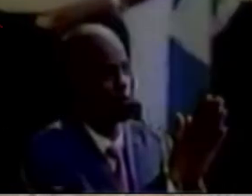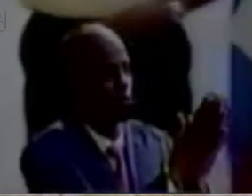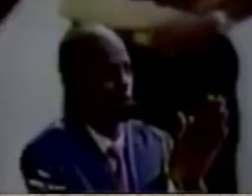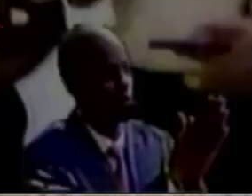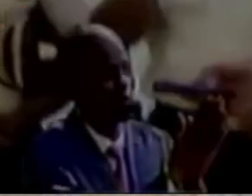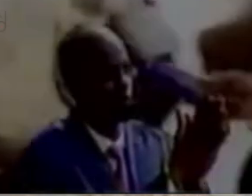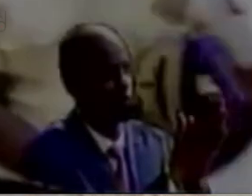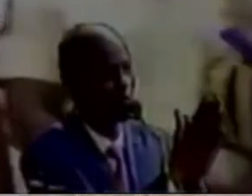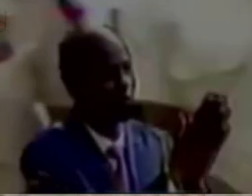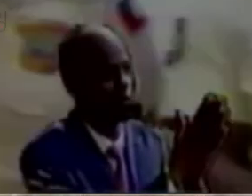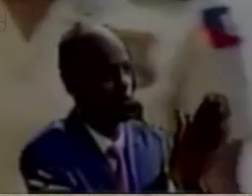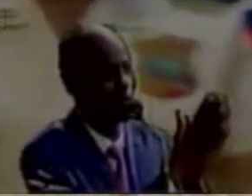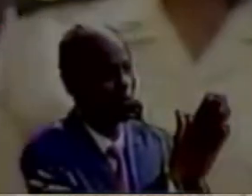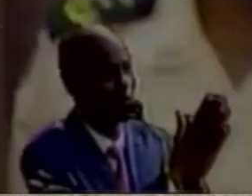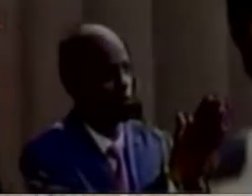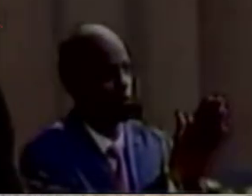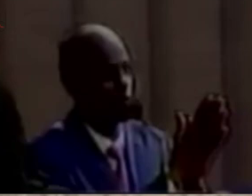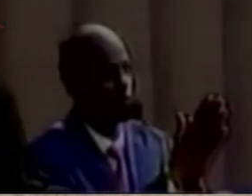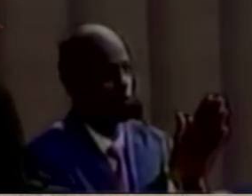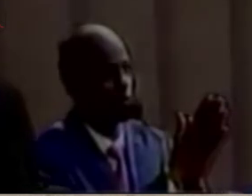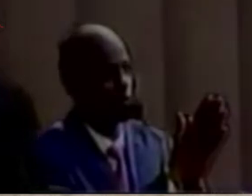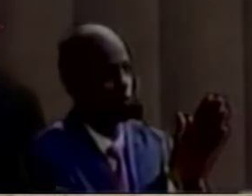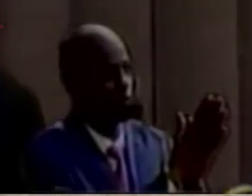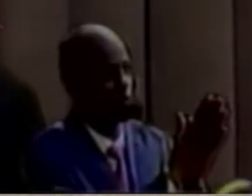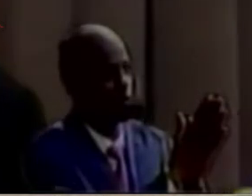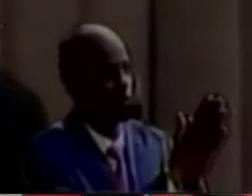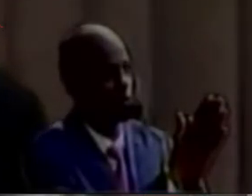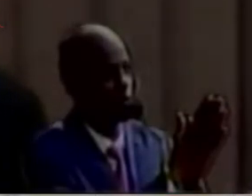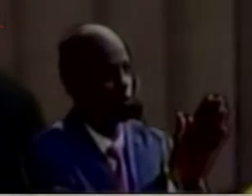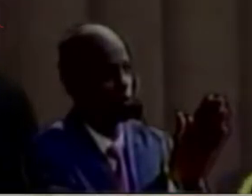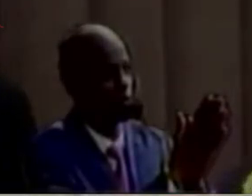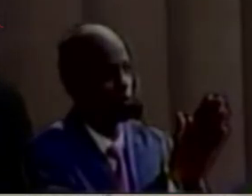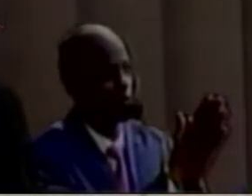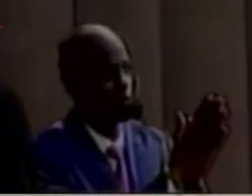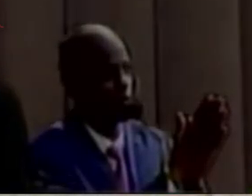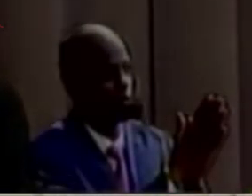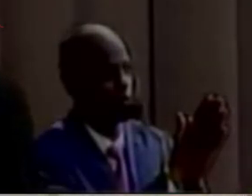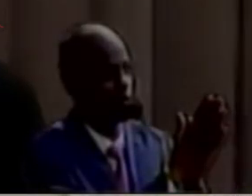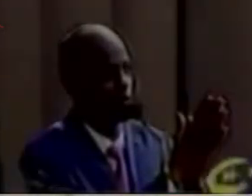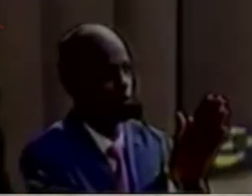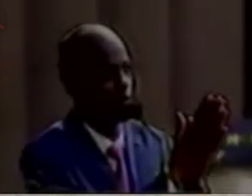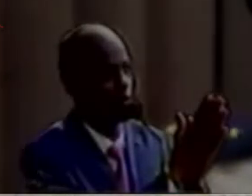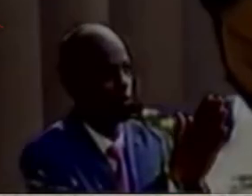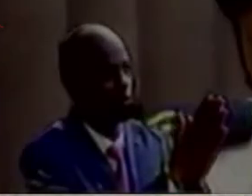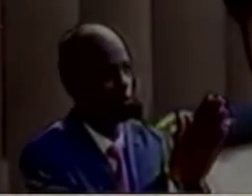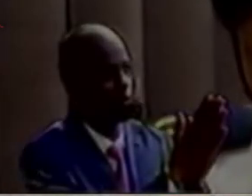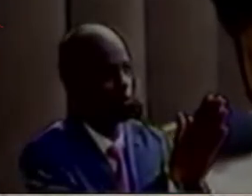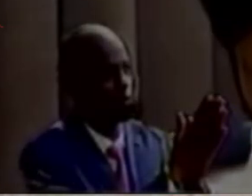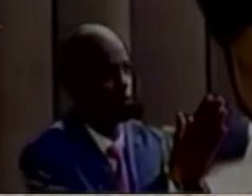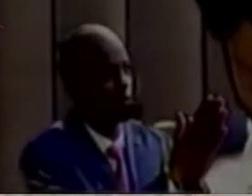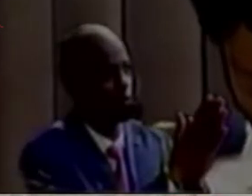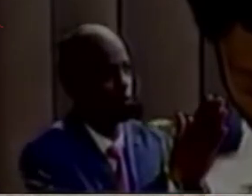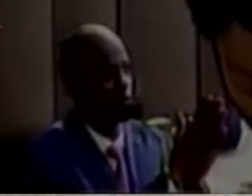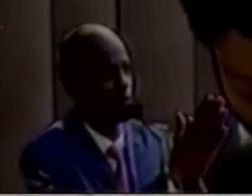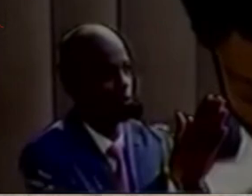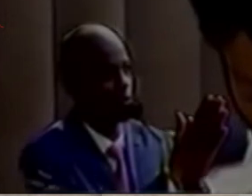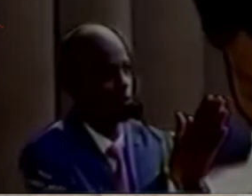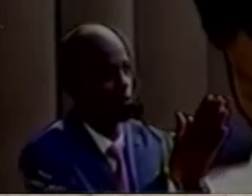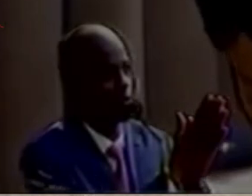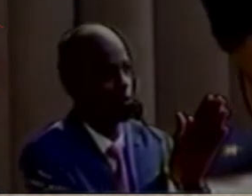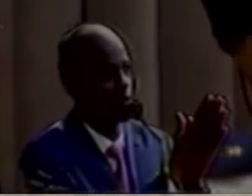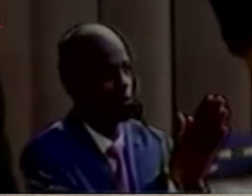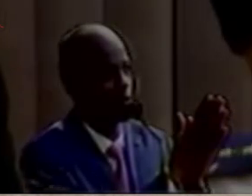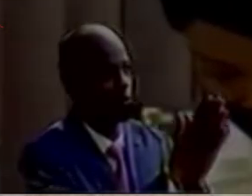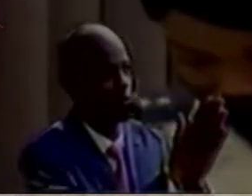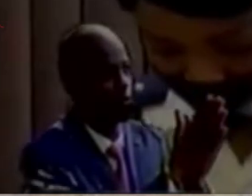altitude. Dans le sud, NIP avec Gredas. Il y a quelques zones qui devaient retenir attention commandant en chef